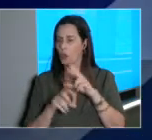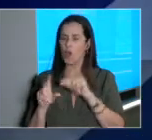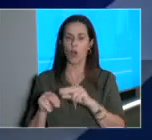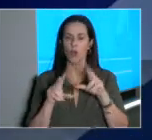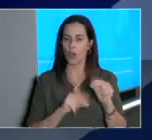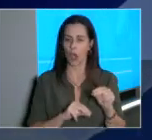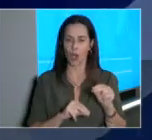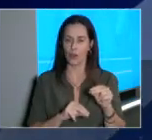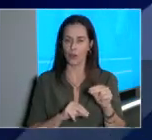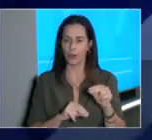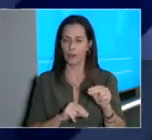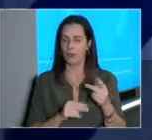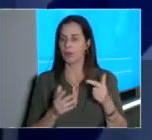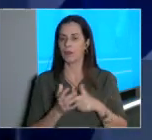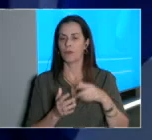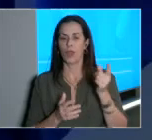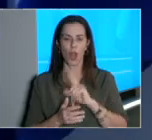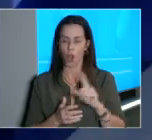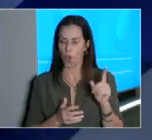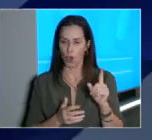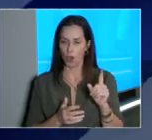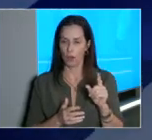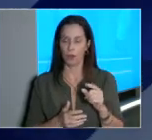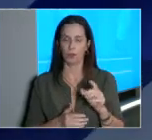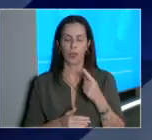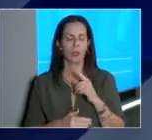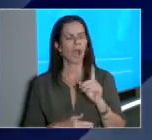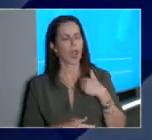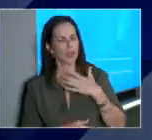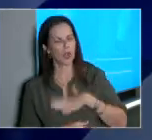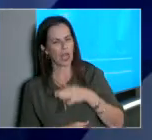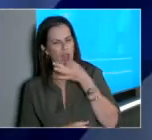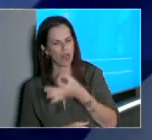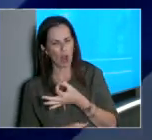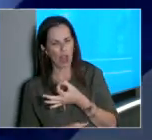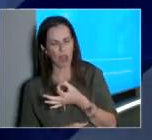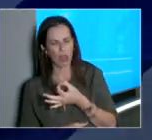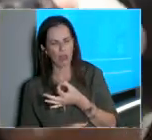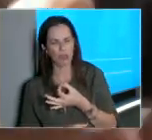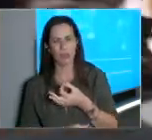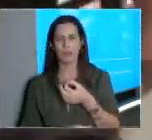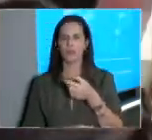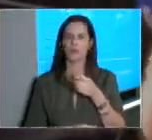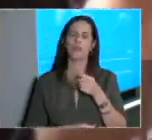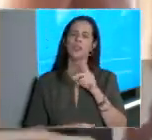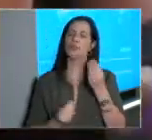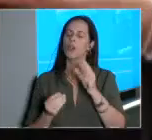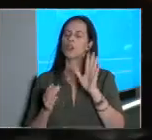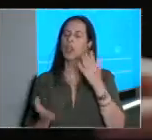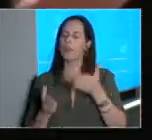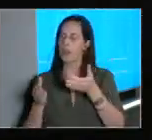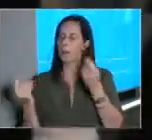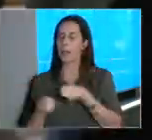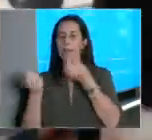דבר במערכת, ובטח לא השמות שאמרת קודם. אני רוצה לשאול אותך, חבר הכנסת... יש שיח שהוא מוביל בצורה רשמית, ויש הבדל בין